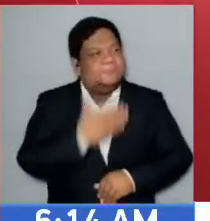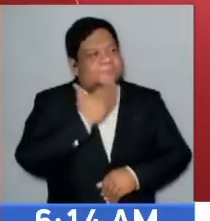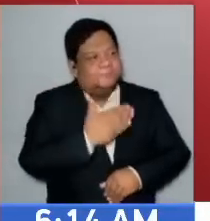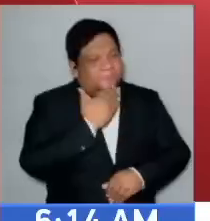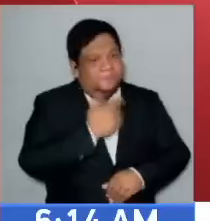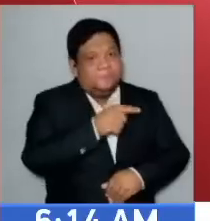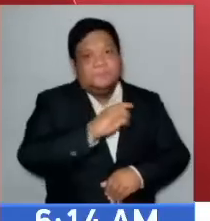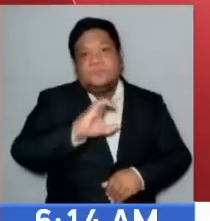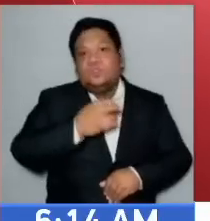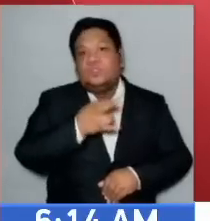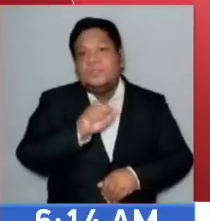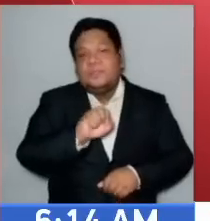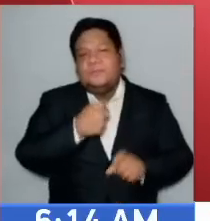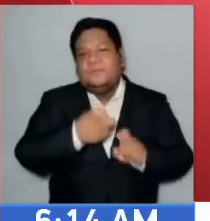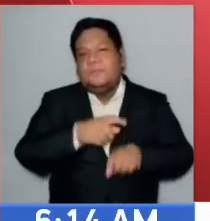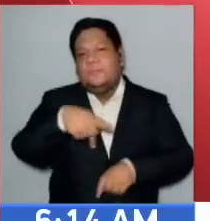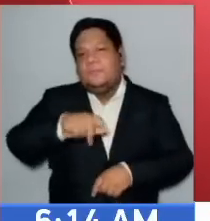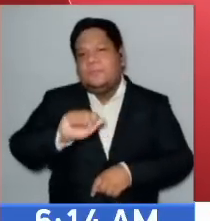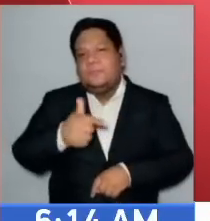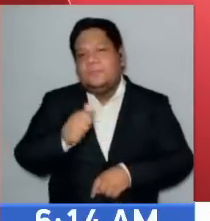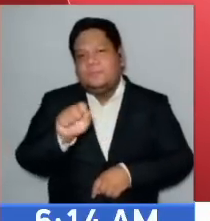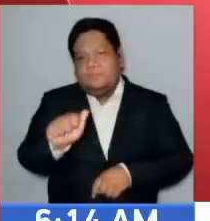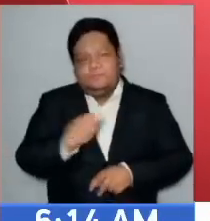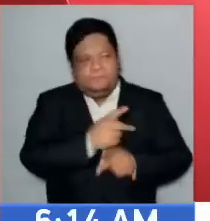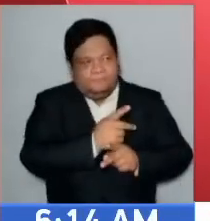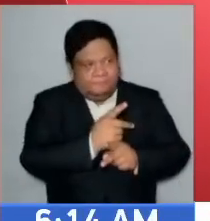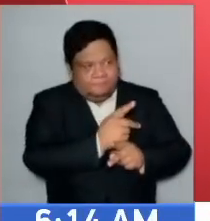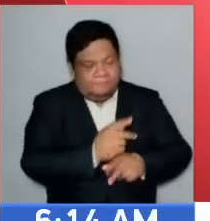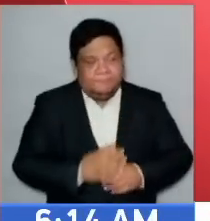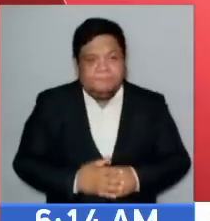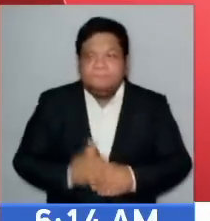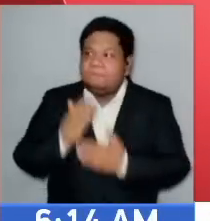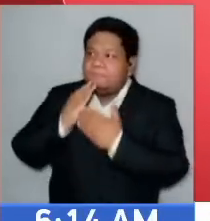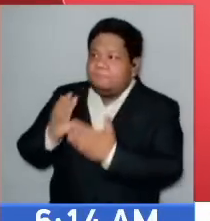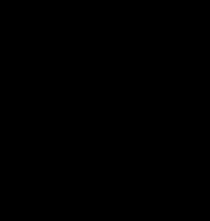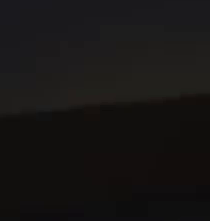Chief ng PAGASA. Ingat! Maraming salamat din po at magandang umaga.